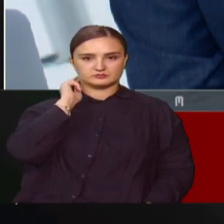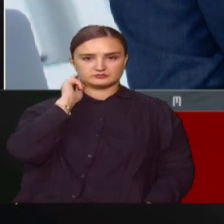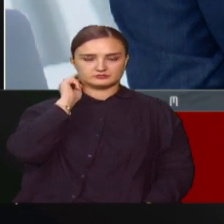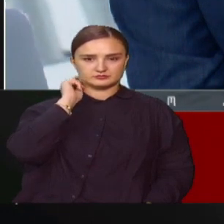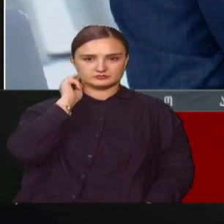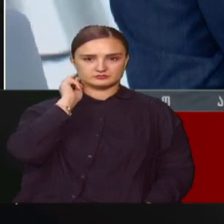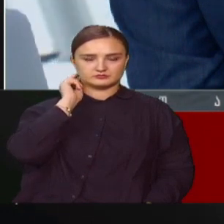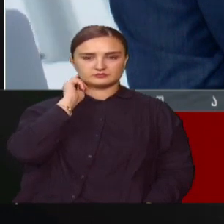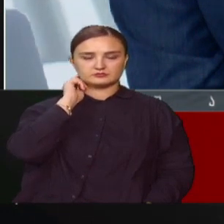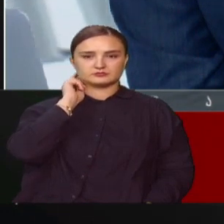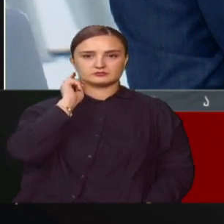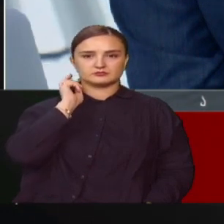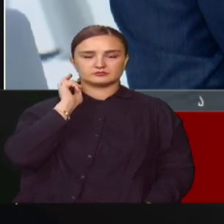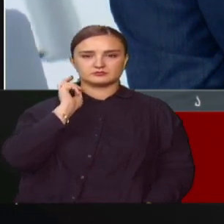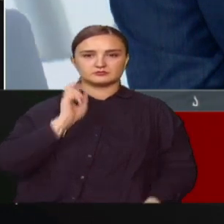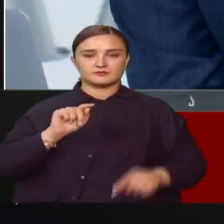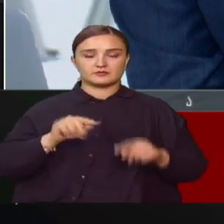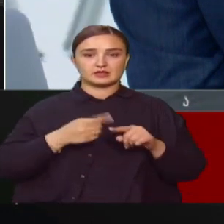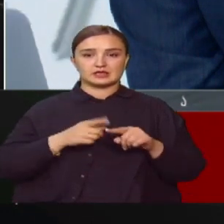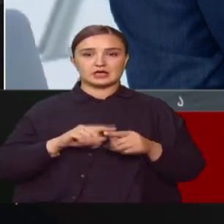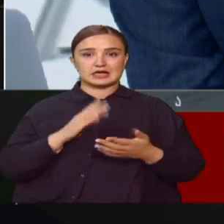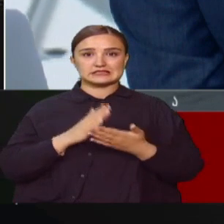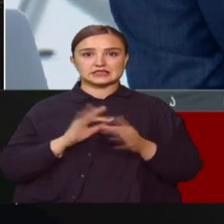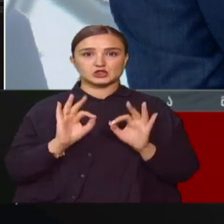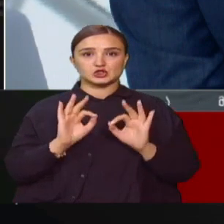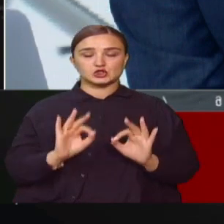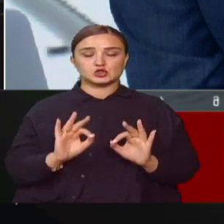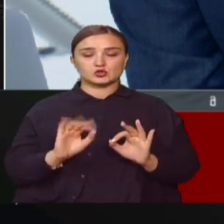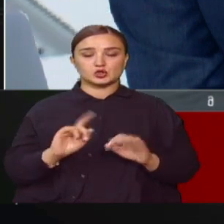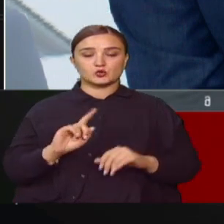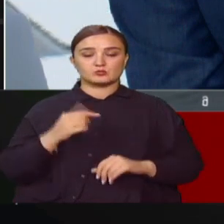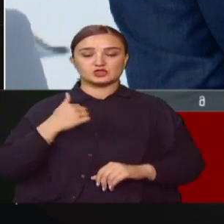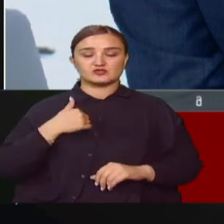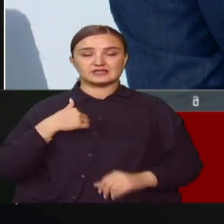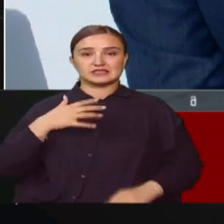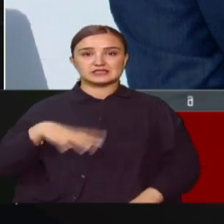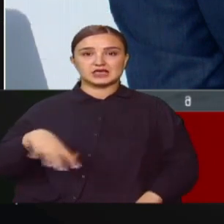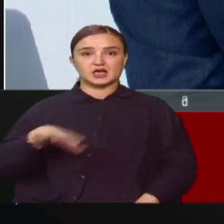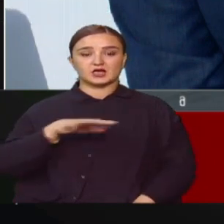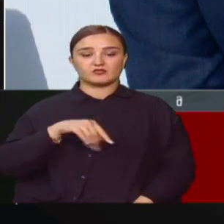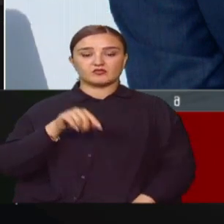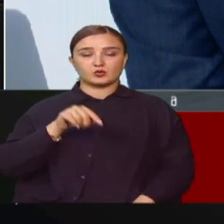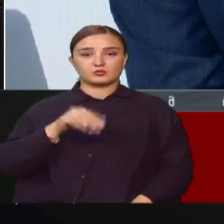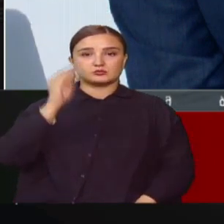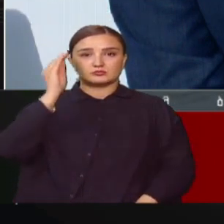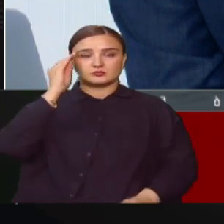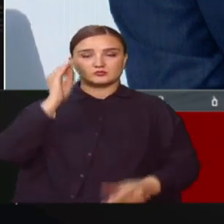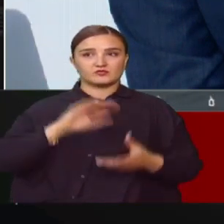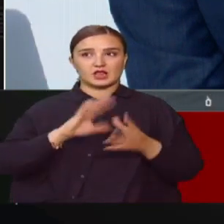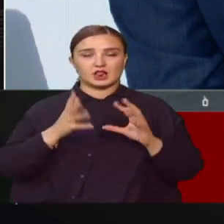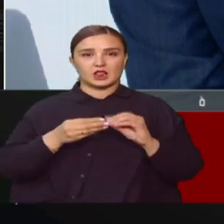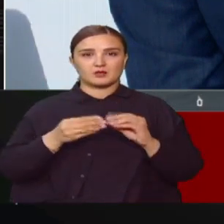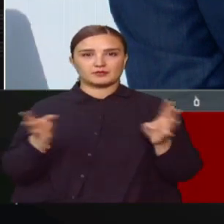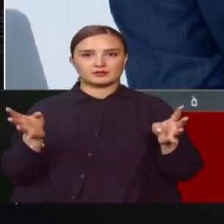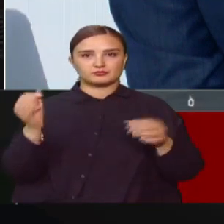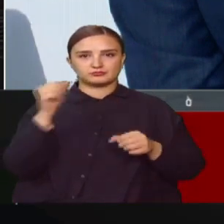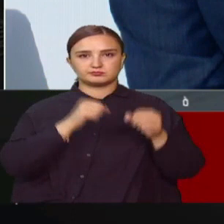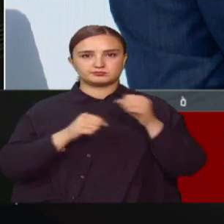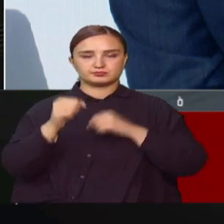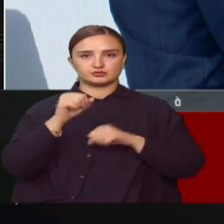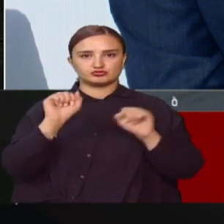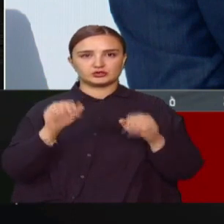რამ, აბსოლუტურად. აი აქაც არის სწორედ ის, რომ ჩვენ საქართველოში მიგვაჩნია, რომ ყველაფრის აღრევა შეგვიძლია